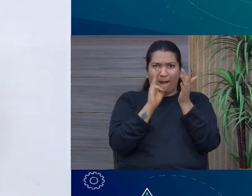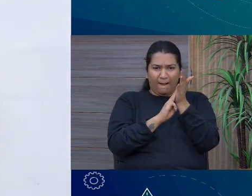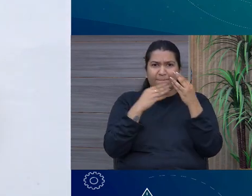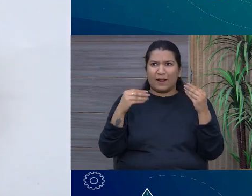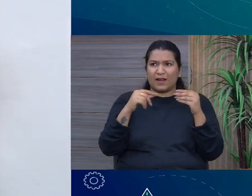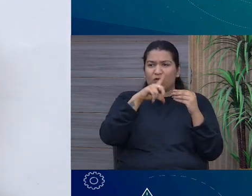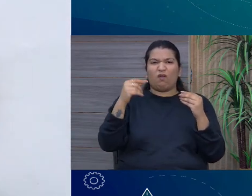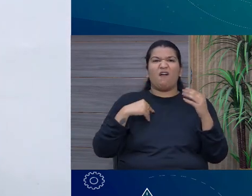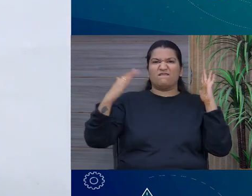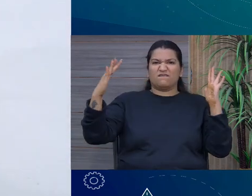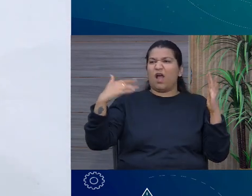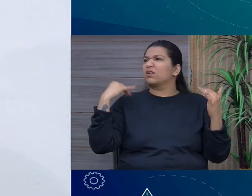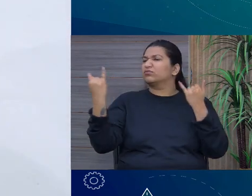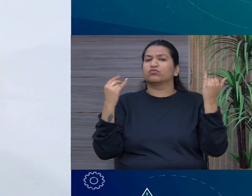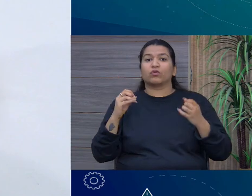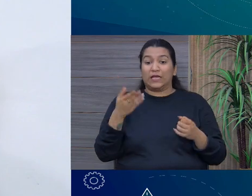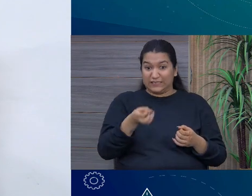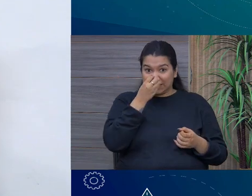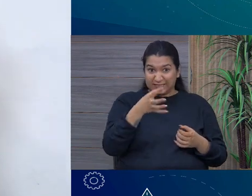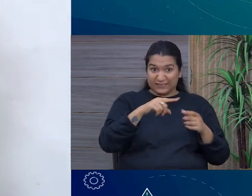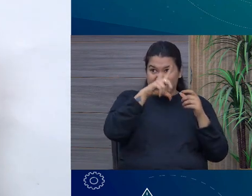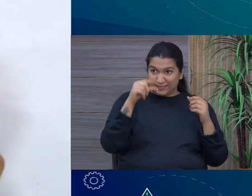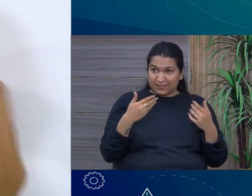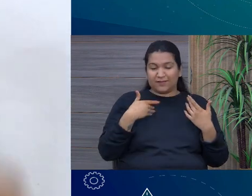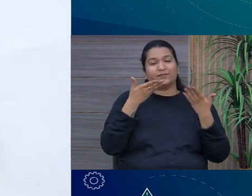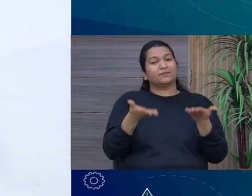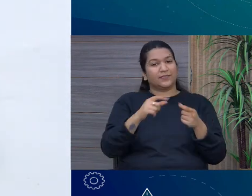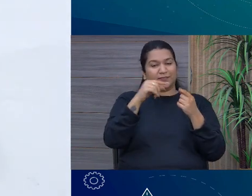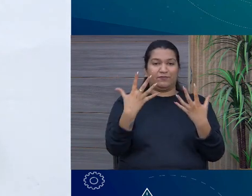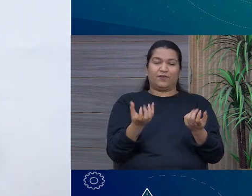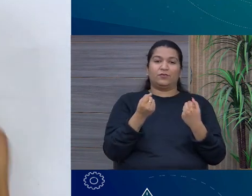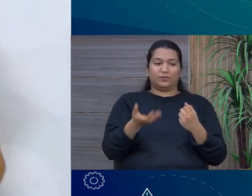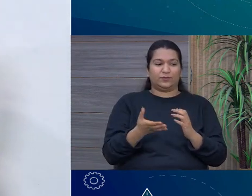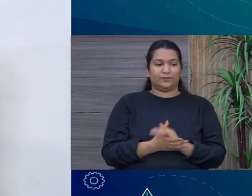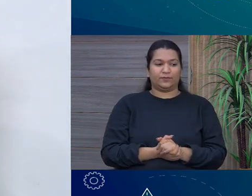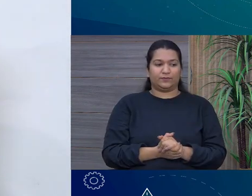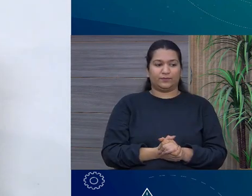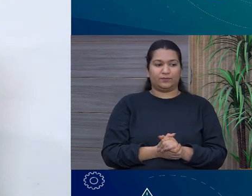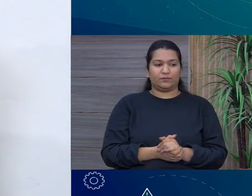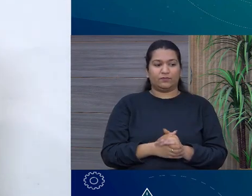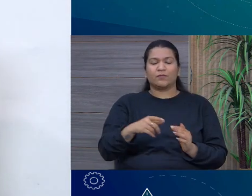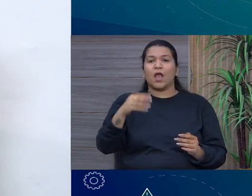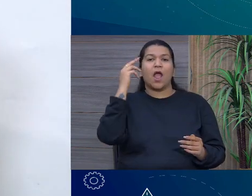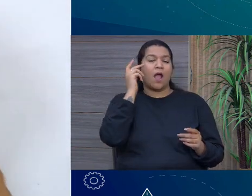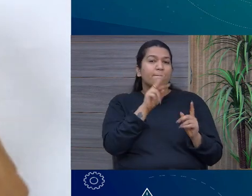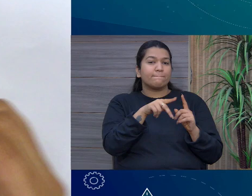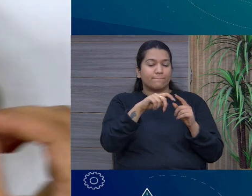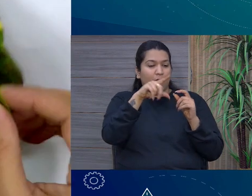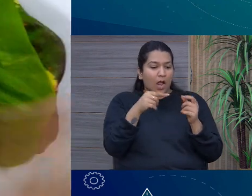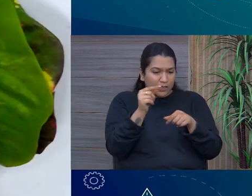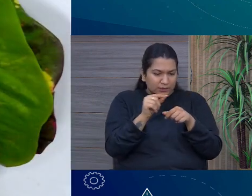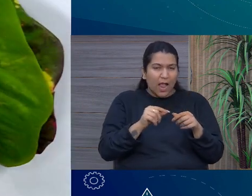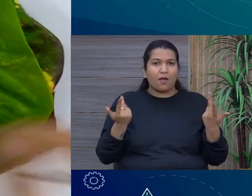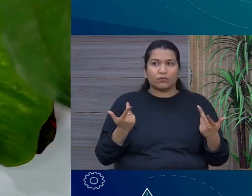तो मेरे को नहीं मिली, जो लीव्स हमें अभी इजीली अवेलेबल थी हमने ली है। एटलीस्ट हमें एक आइडिया हो जाएगा कि किस तरह से इस पे वर्किंग होता